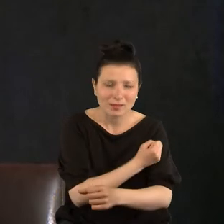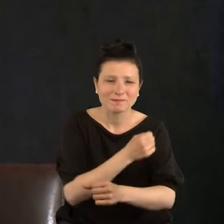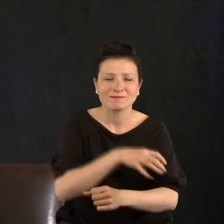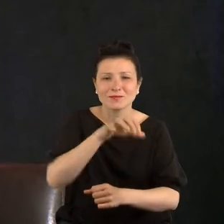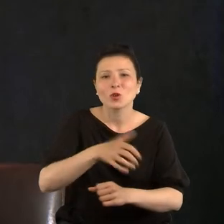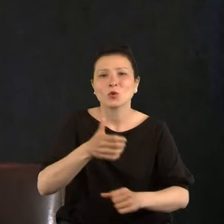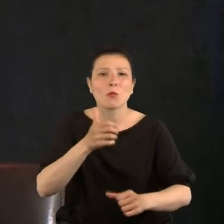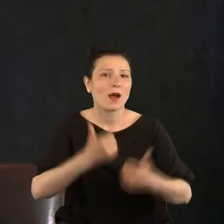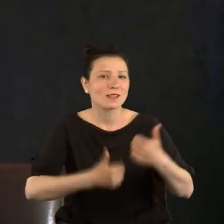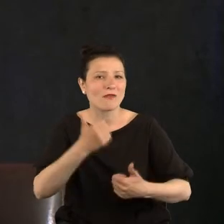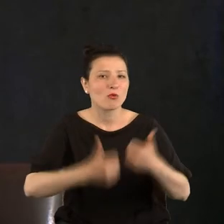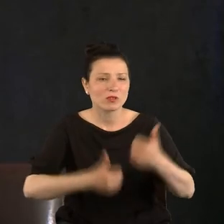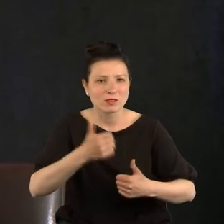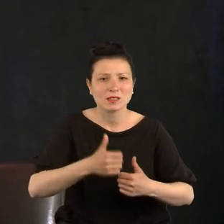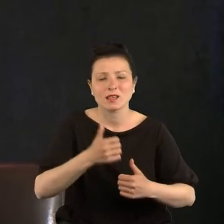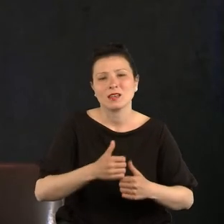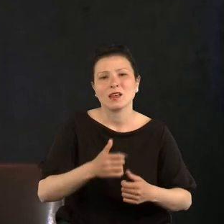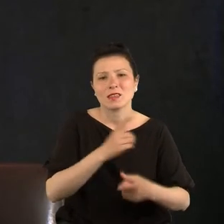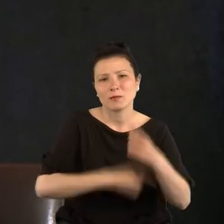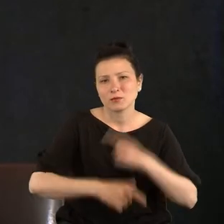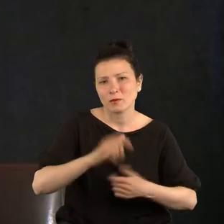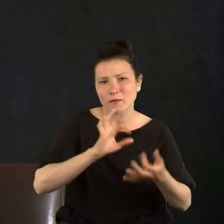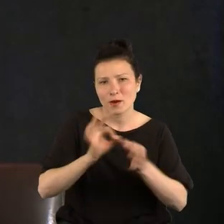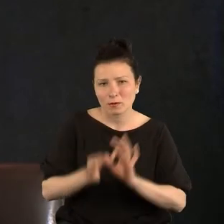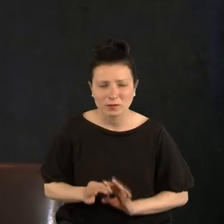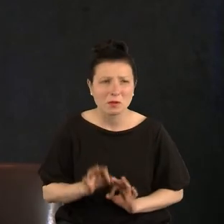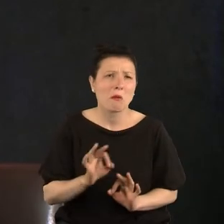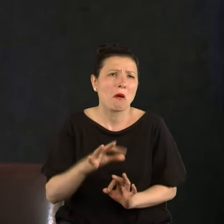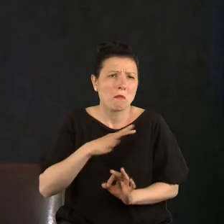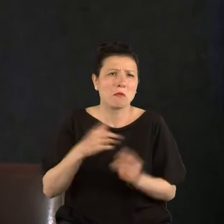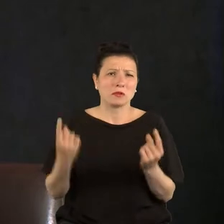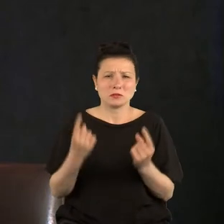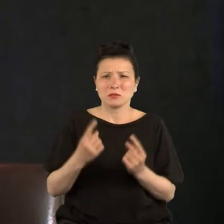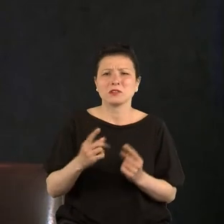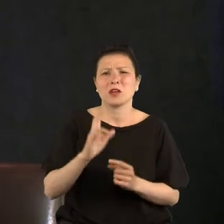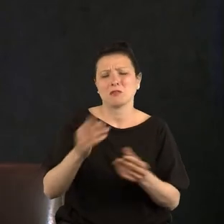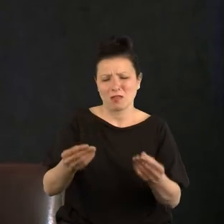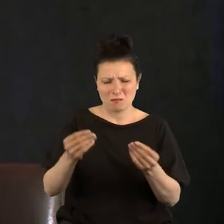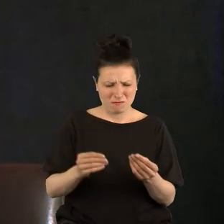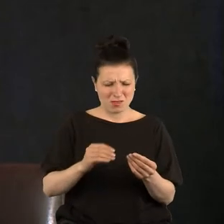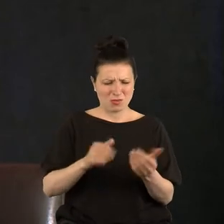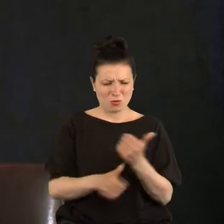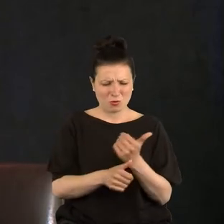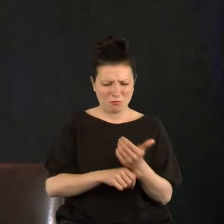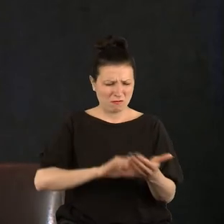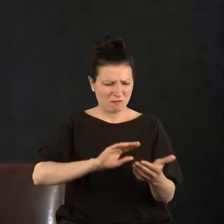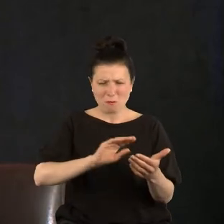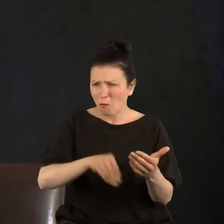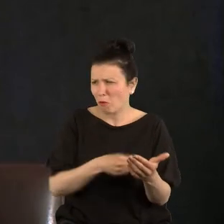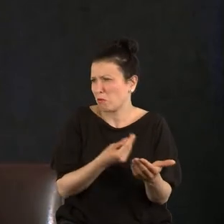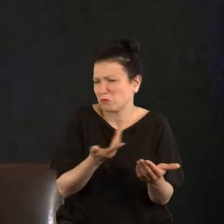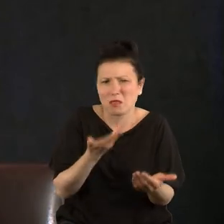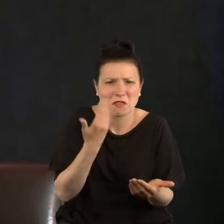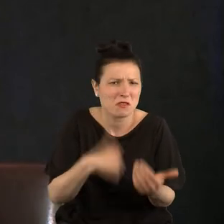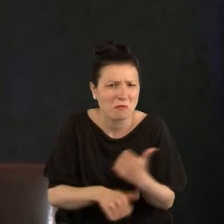lata też były. Myśmy pewne dokumenty ktoś nam dawał do podpisania, my nawet nie wiedzieliśmy do końca, co podpisujemy, a to, że nas w żaden sposób nie